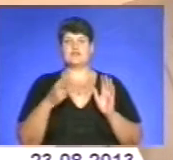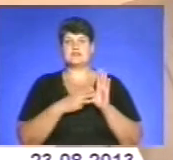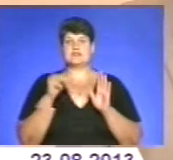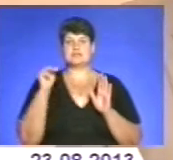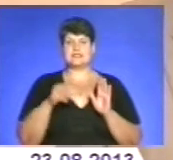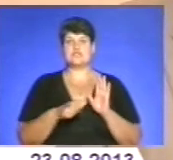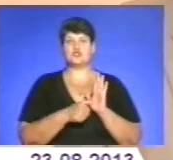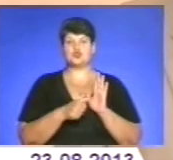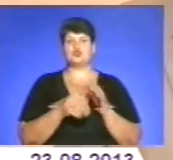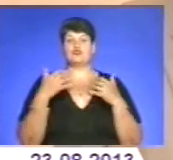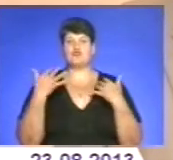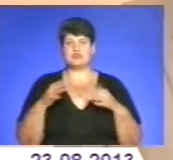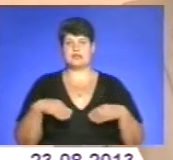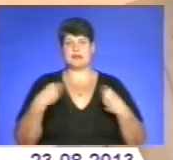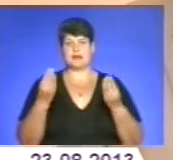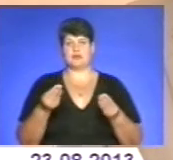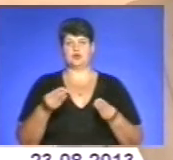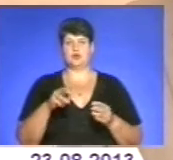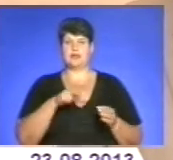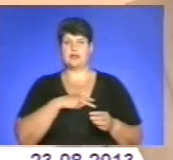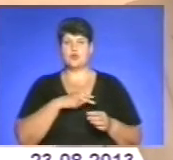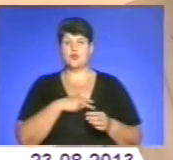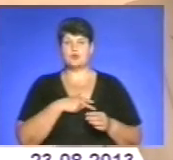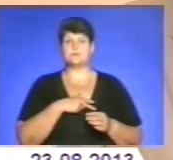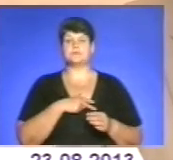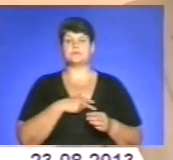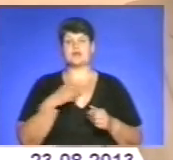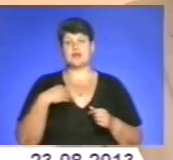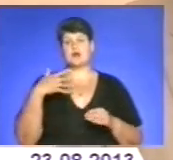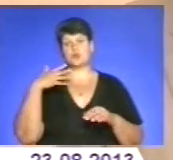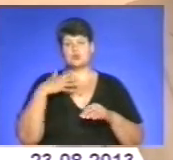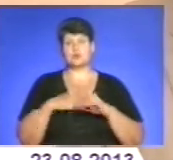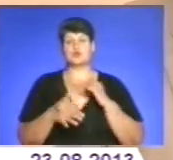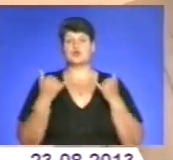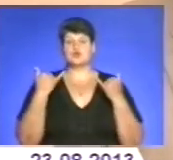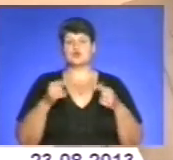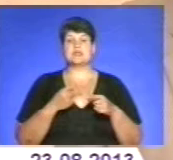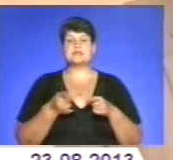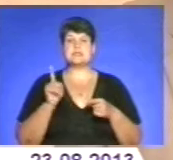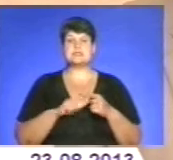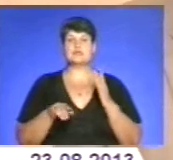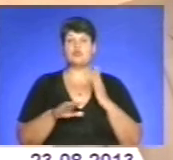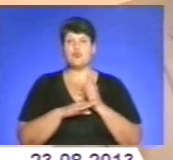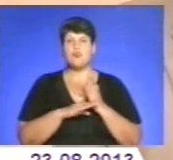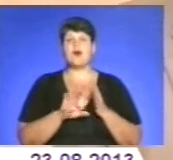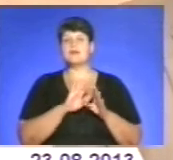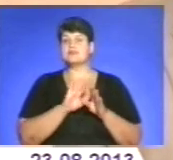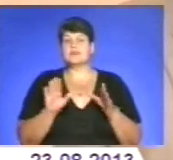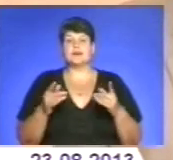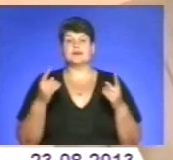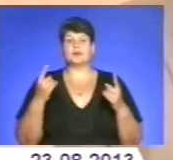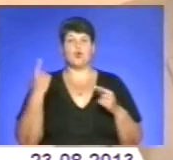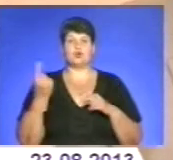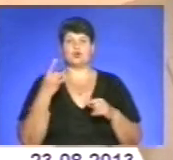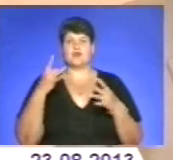8600. Вже вручено нагород мати героїням. Я розумію, що сьогодні, можливо, ця допомога і не така одноразова